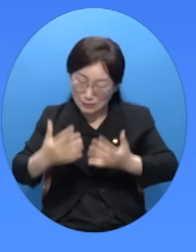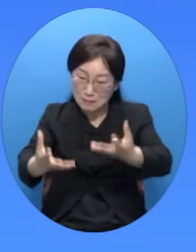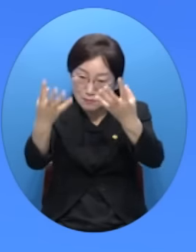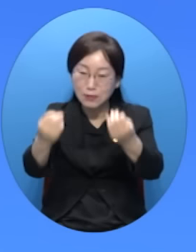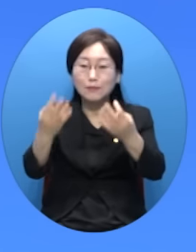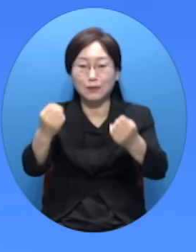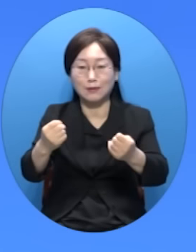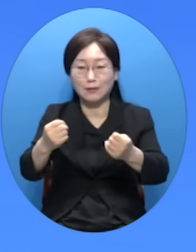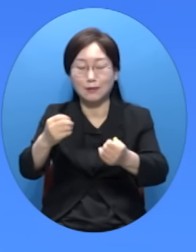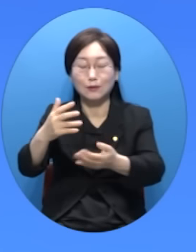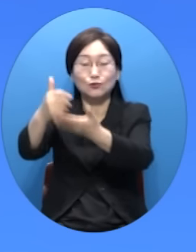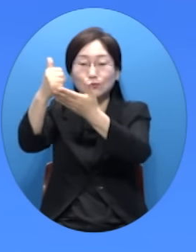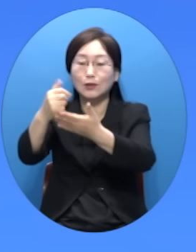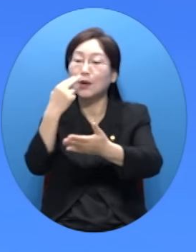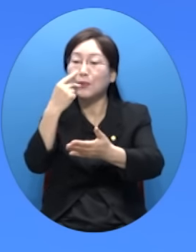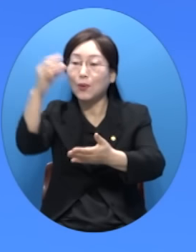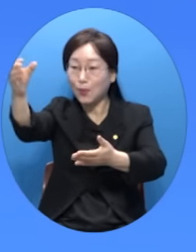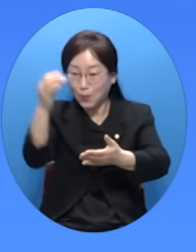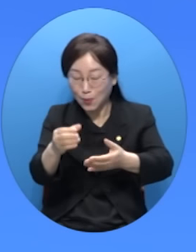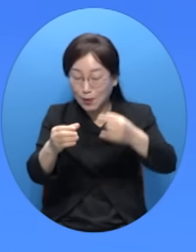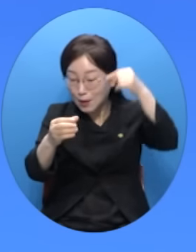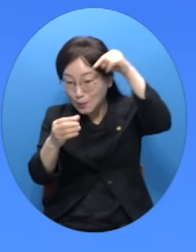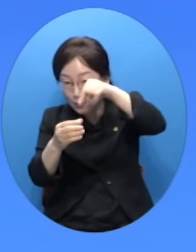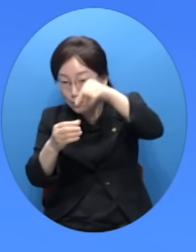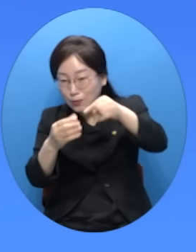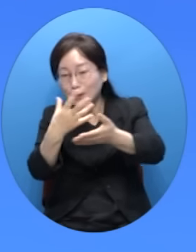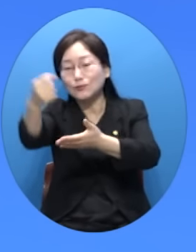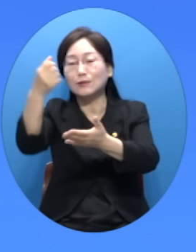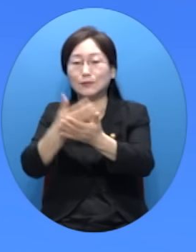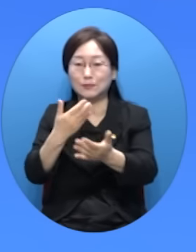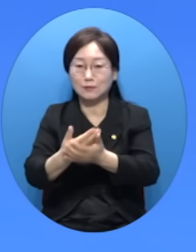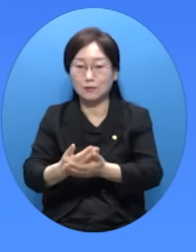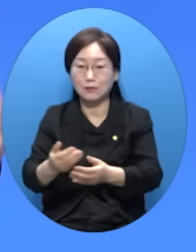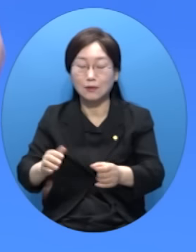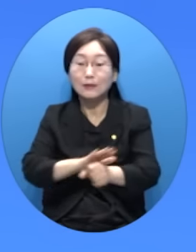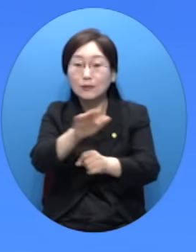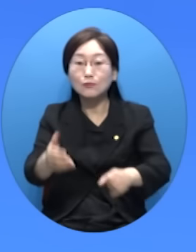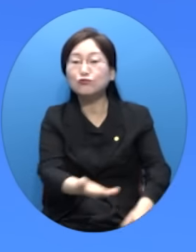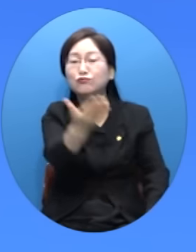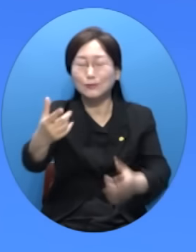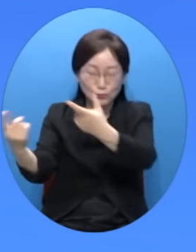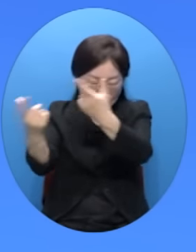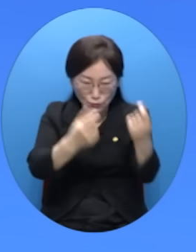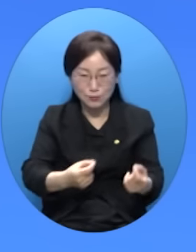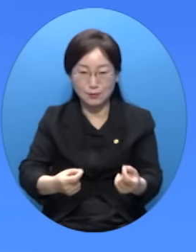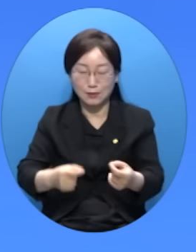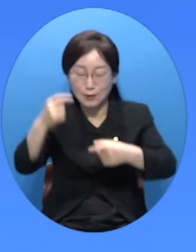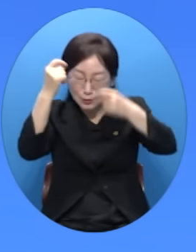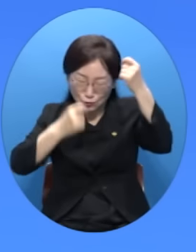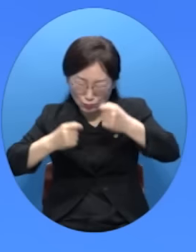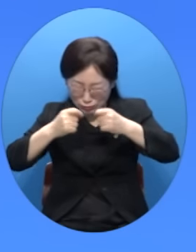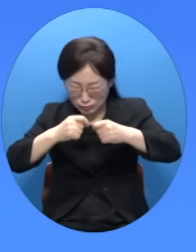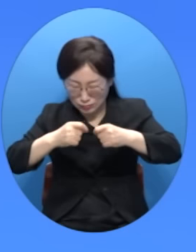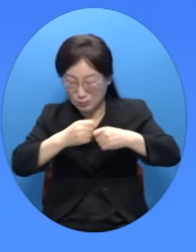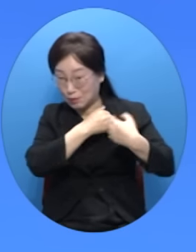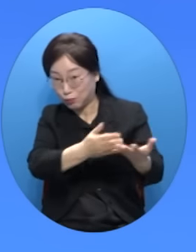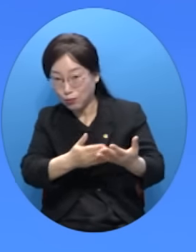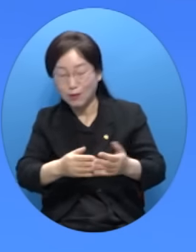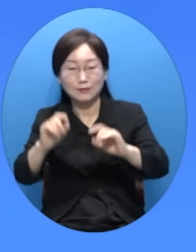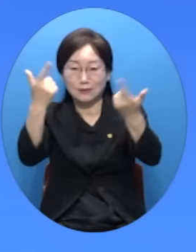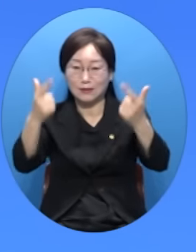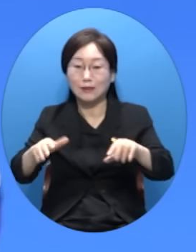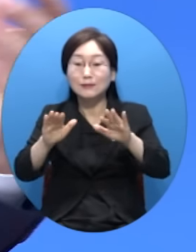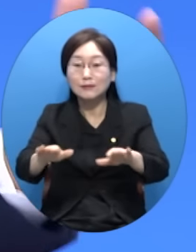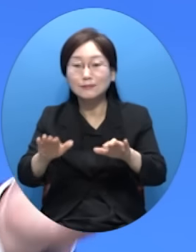눈물들을 주님의 병에 담으시옵소서. 사랑의 하나님, 우리의 눈물의 기도를 절대 외면하지 않으시는 것입니다.